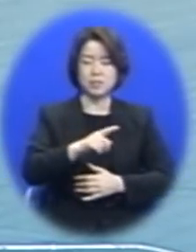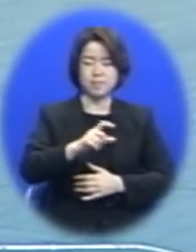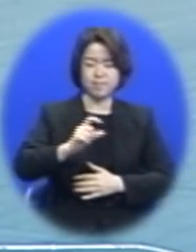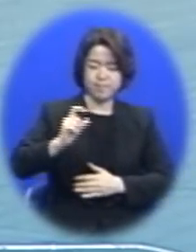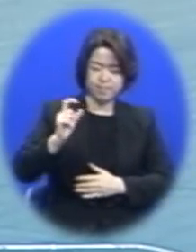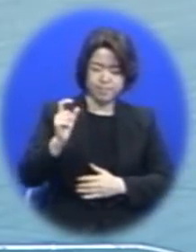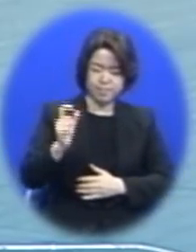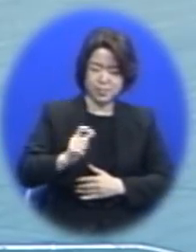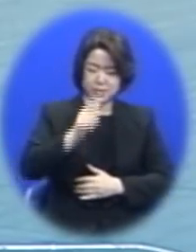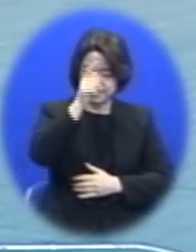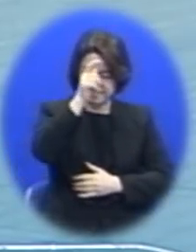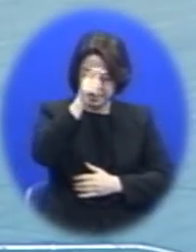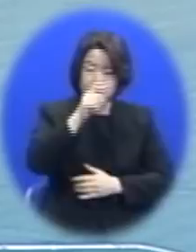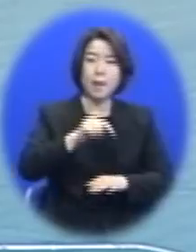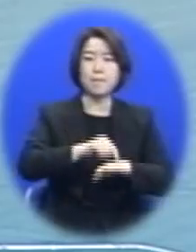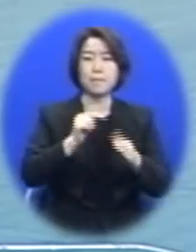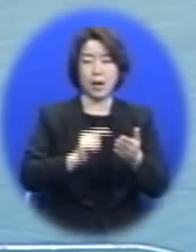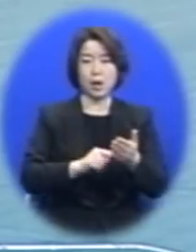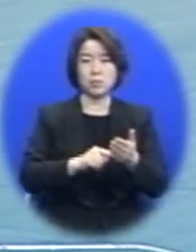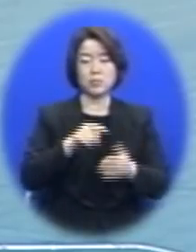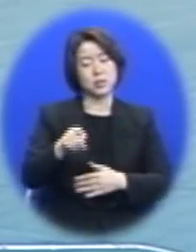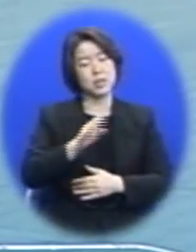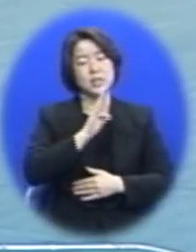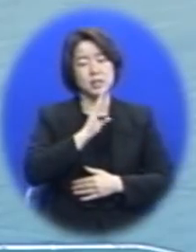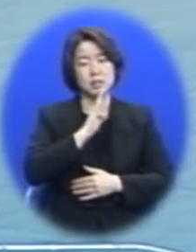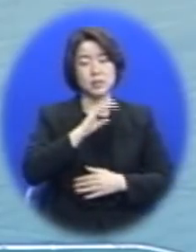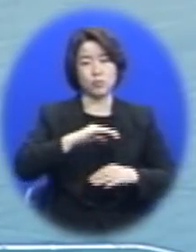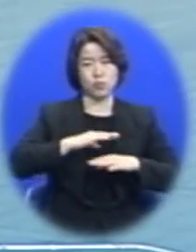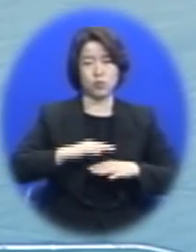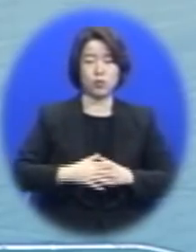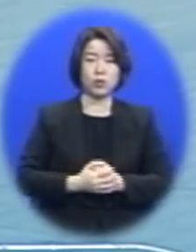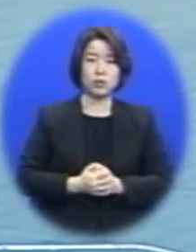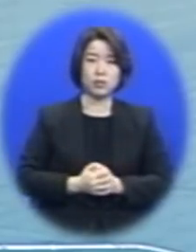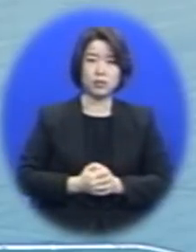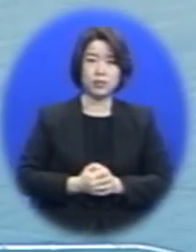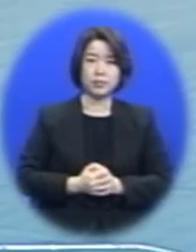마음이 그거 진짜 무서운 것입니다